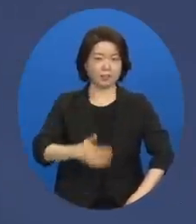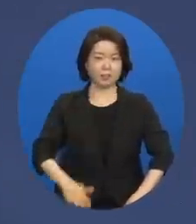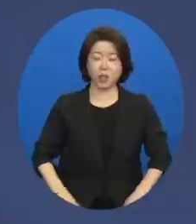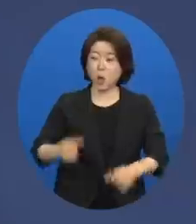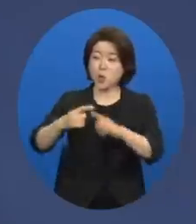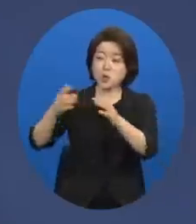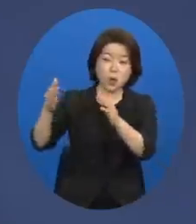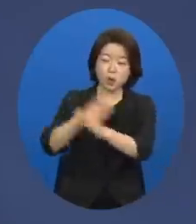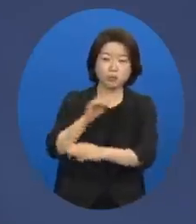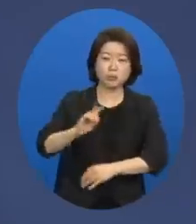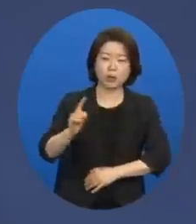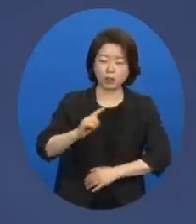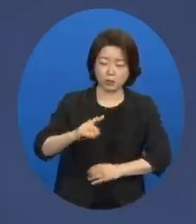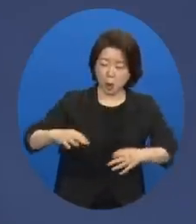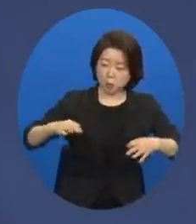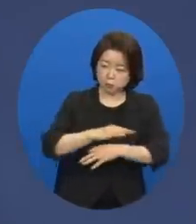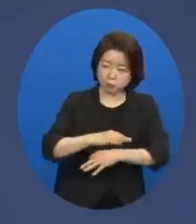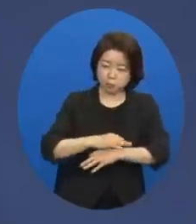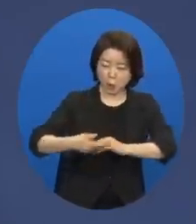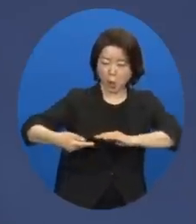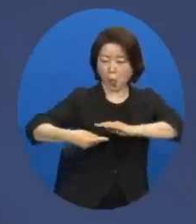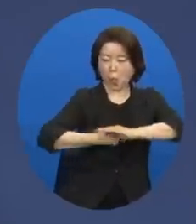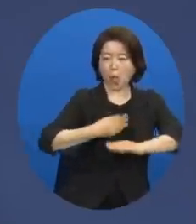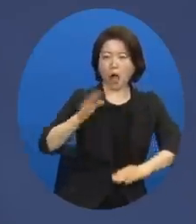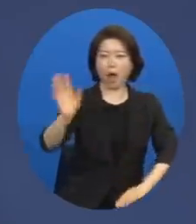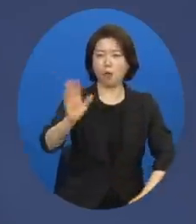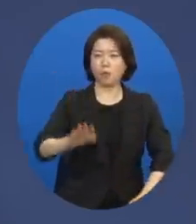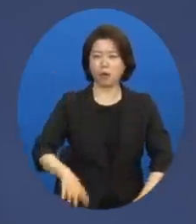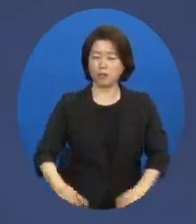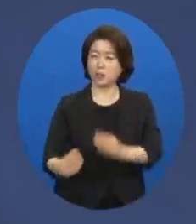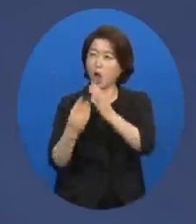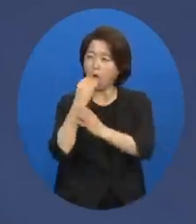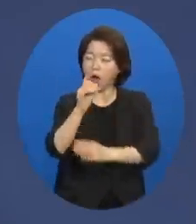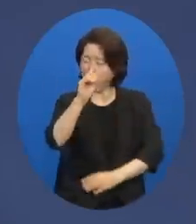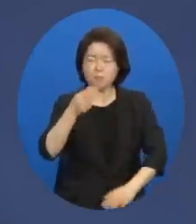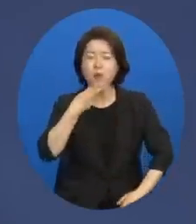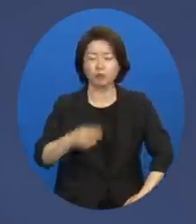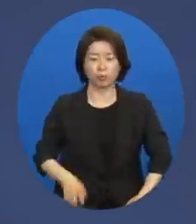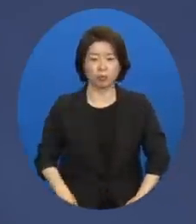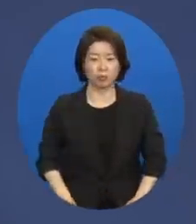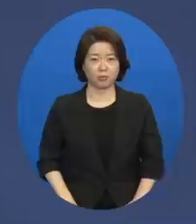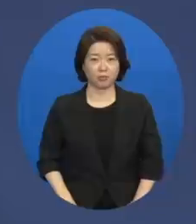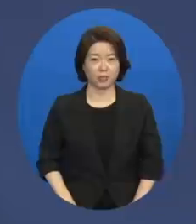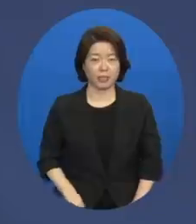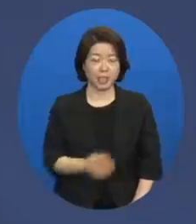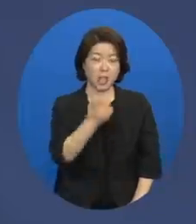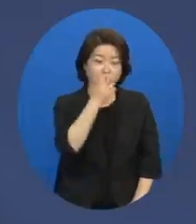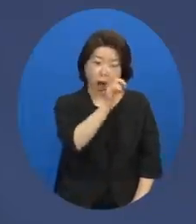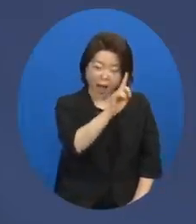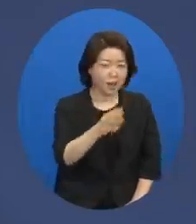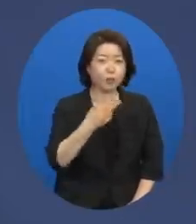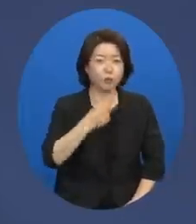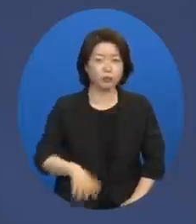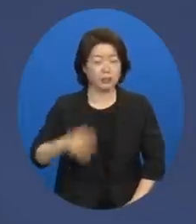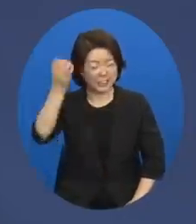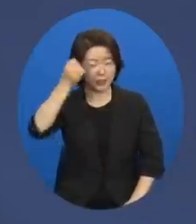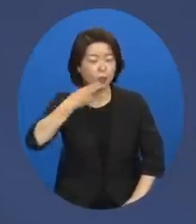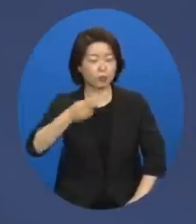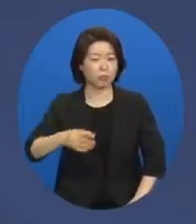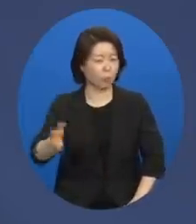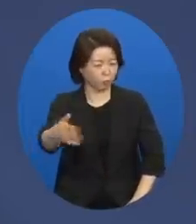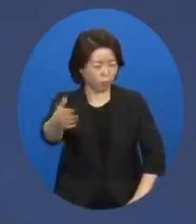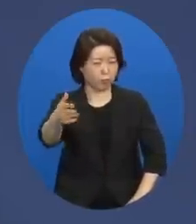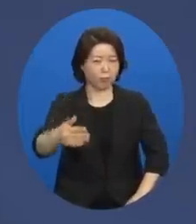교회로부터 어떤 부정부조리 그런 뇌물 청탁을 받아본 적이 초콜릿 한 덩이도 기억이 안 나요.